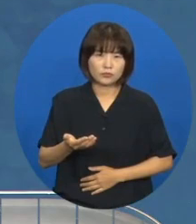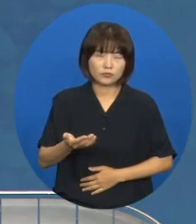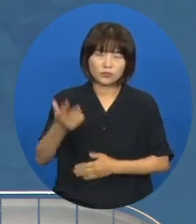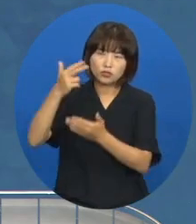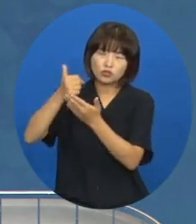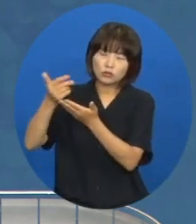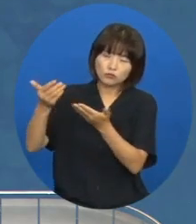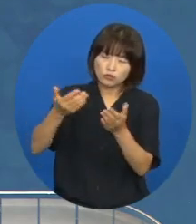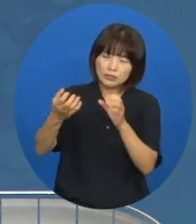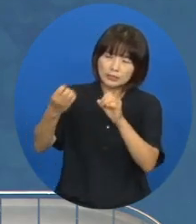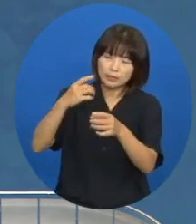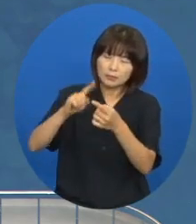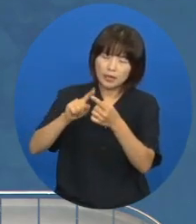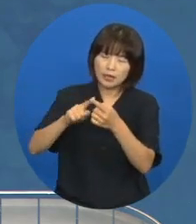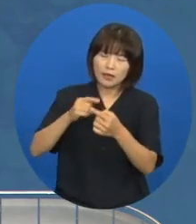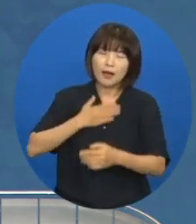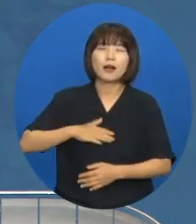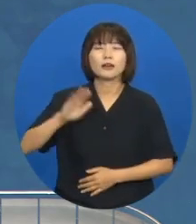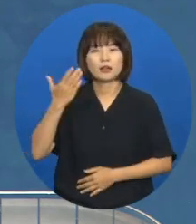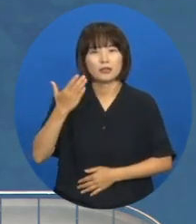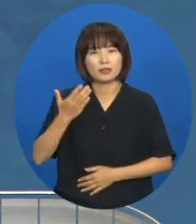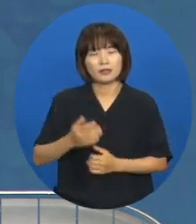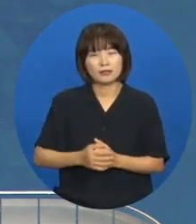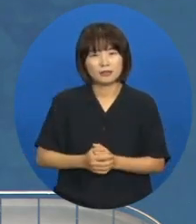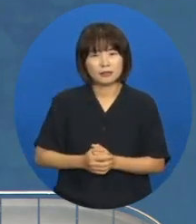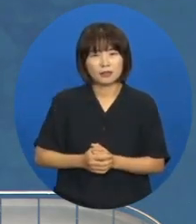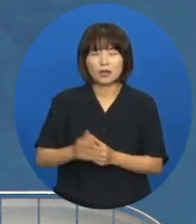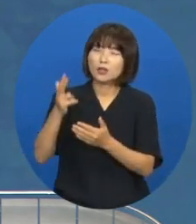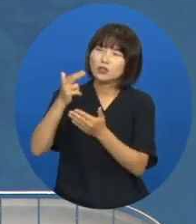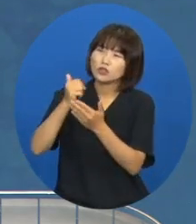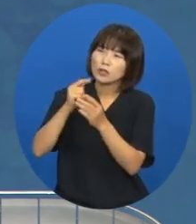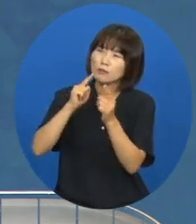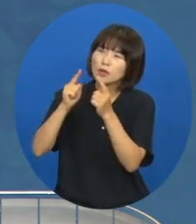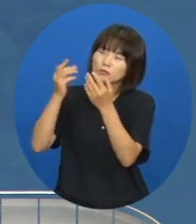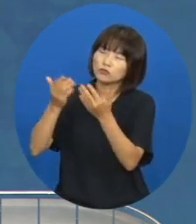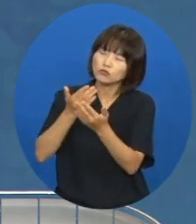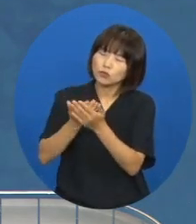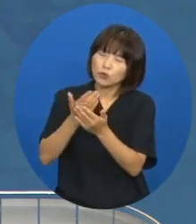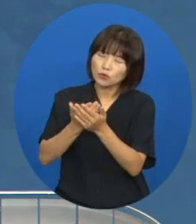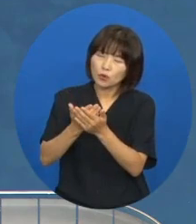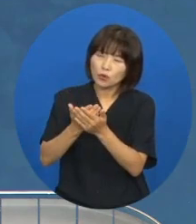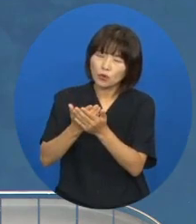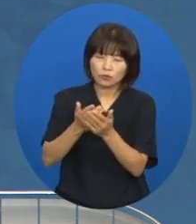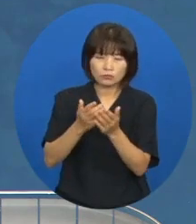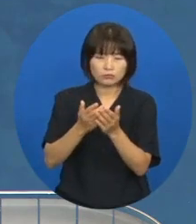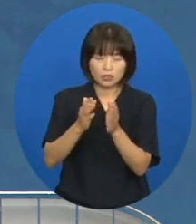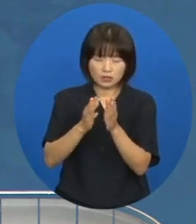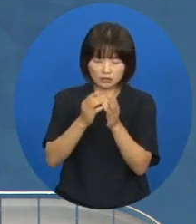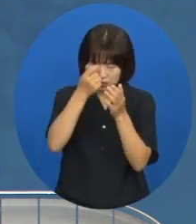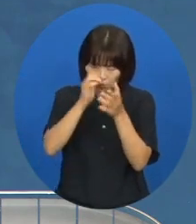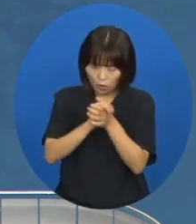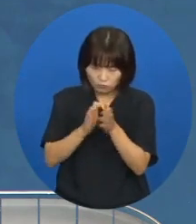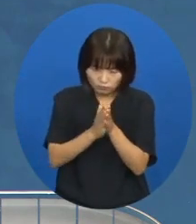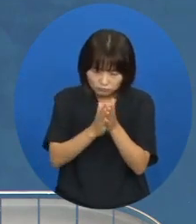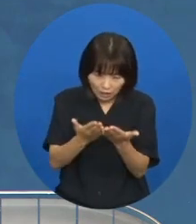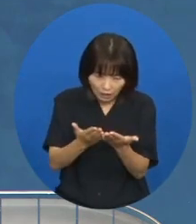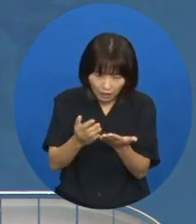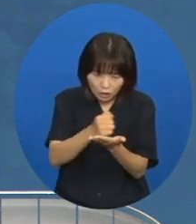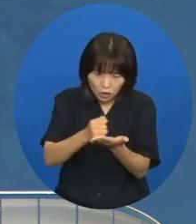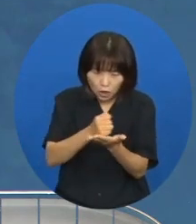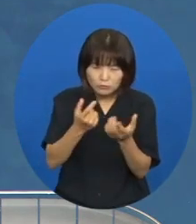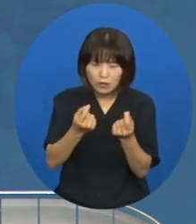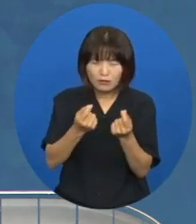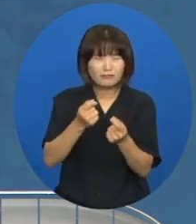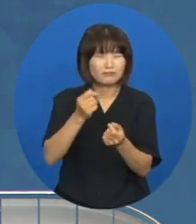알게 됩니다. 물론 주님 말씀하세요. 확 펼치고 이렇게 점치듯이 하지는